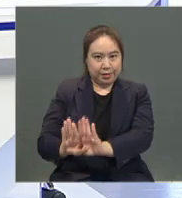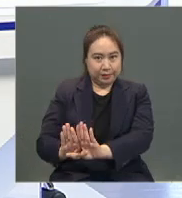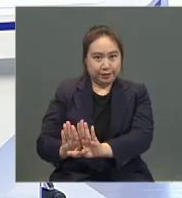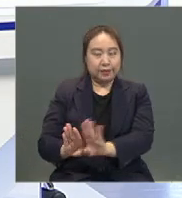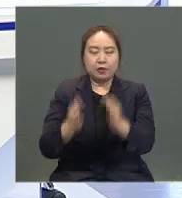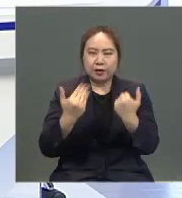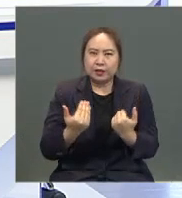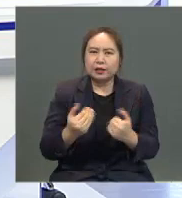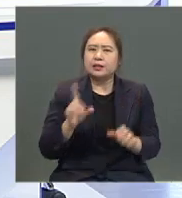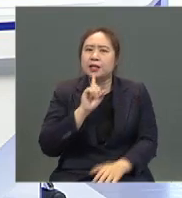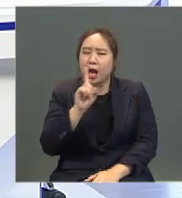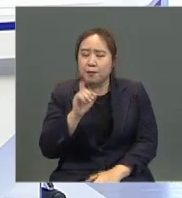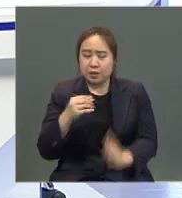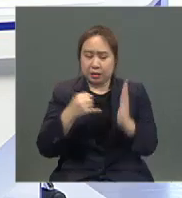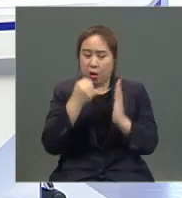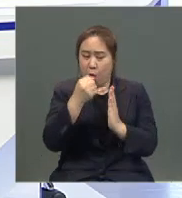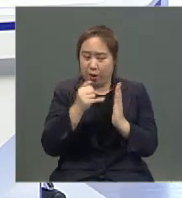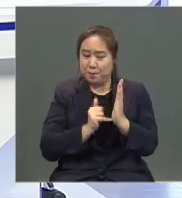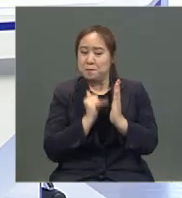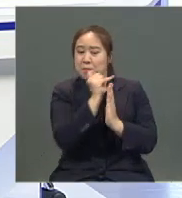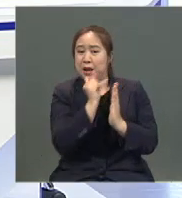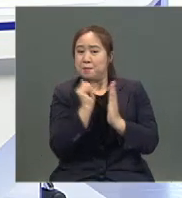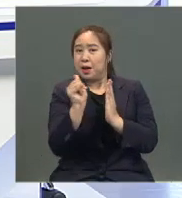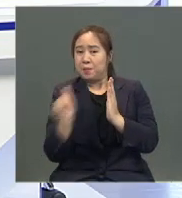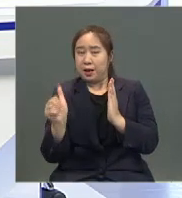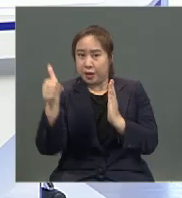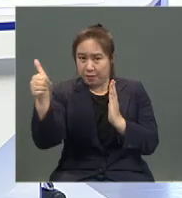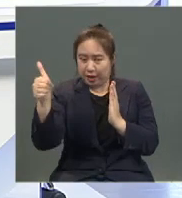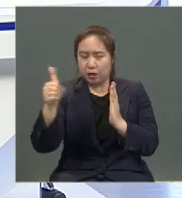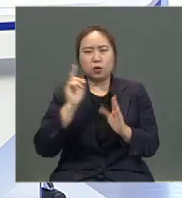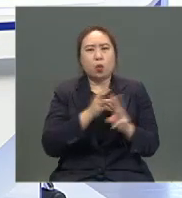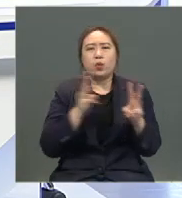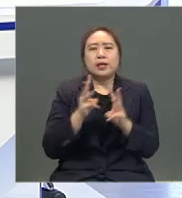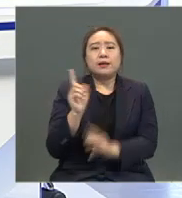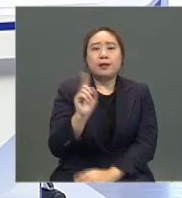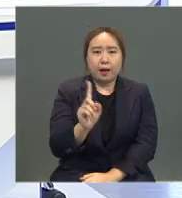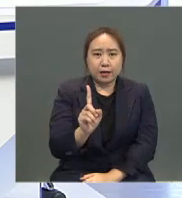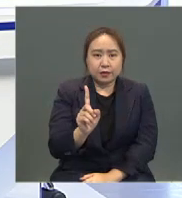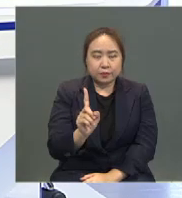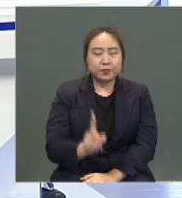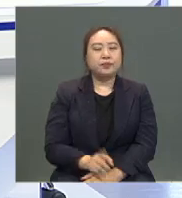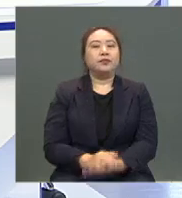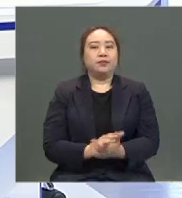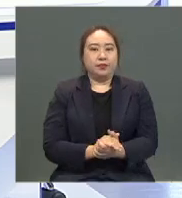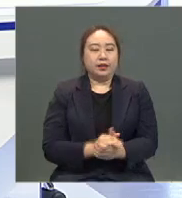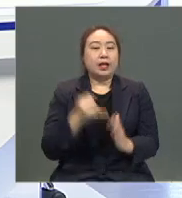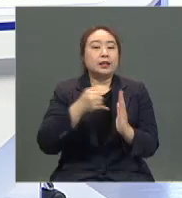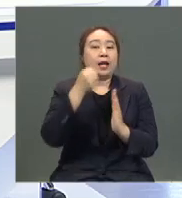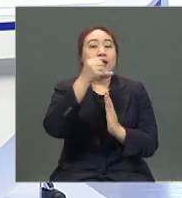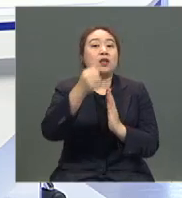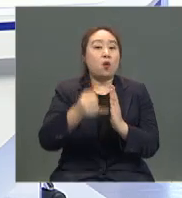าเอ๊ะตกลงเดินทางข้ามจังหวัดได้หรือเปล่าถ้าเกิดว่าเดินทางข้ามจังหวัดจะต้องปฏิบัติตัวอย่างไรบ้างนะคะก็ต้องบอกว่าแต่ละ